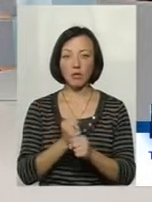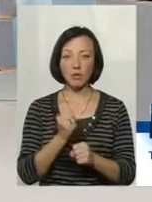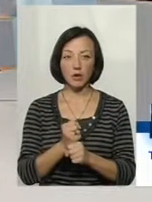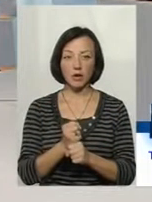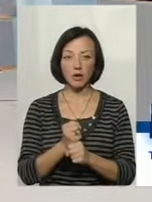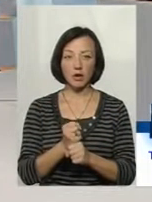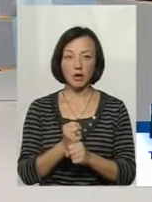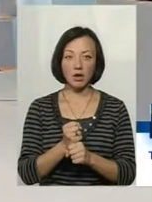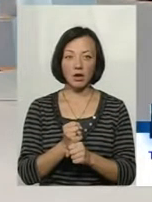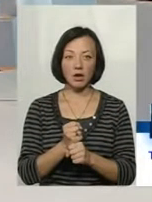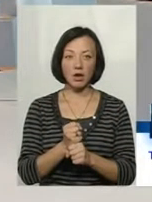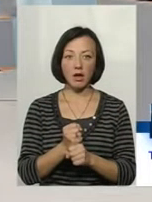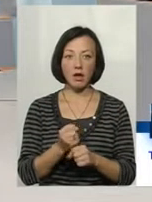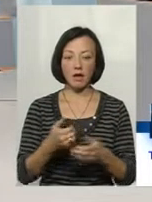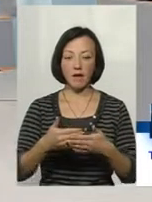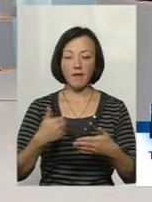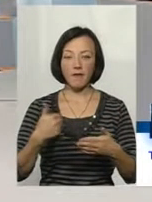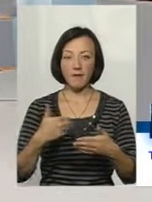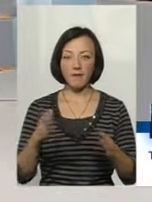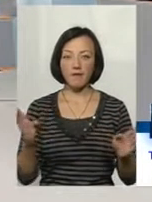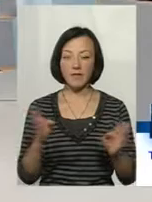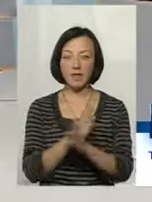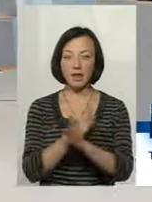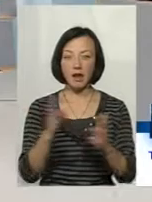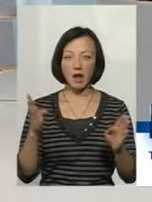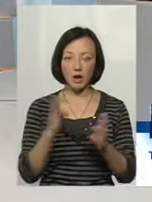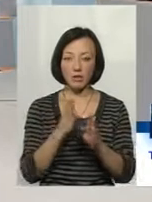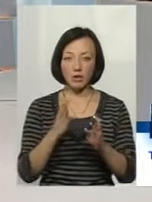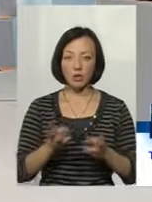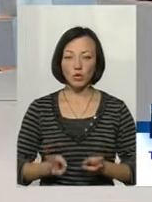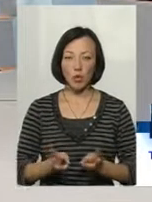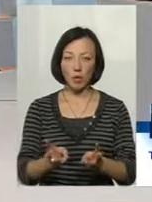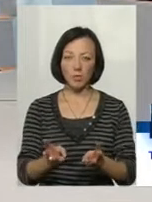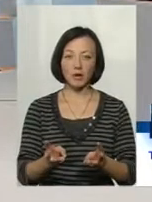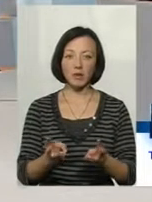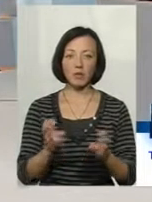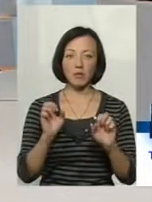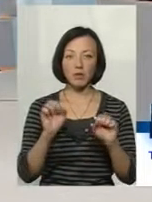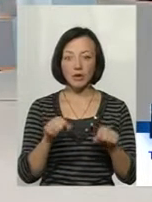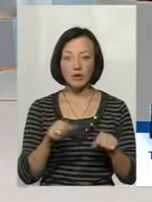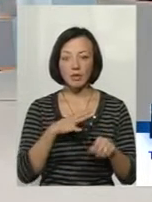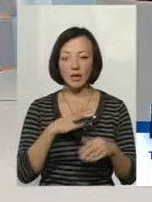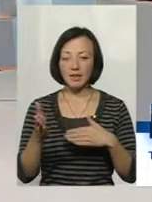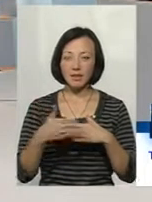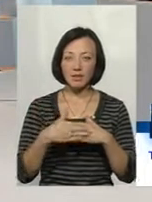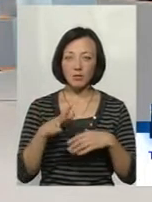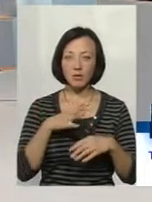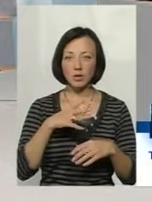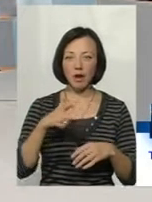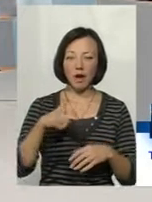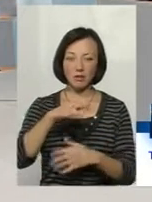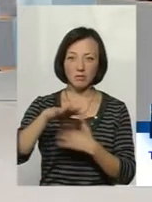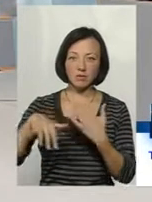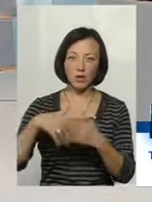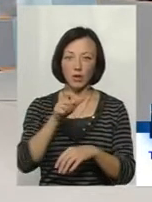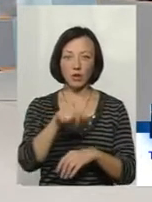вентиляцію топки. Адже може бути кран до кінця не закритий, десь підтравлювати, може бути газоповітряна суміш, коли